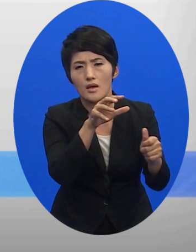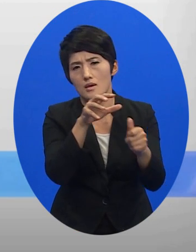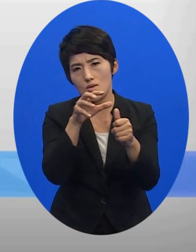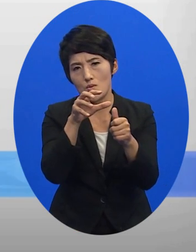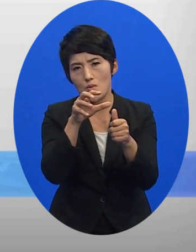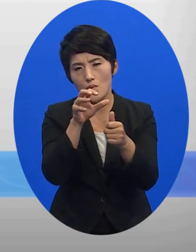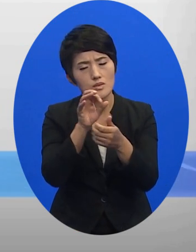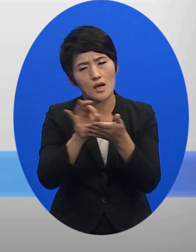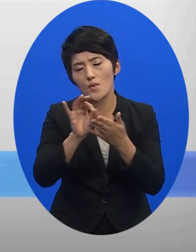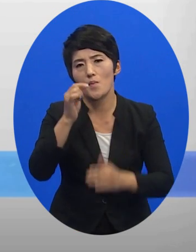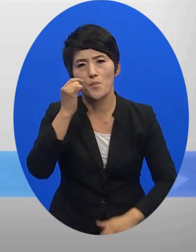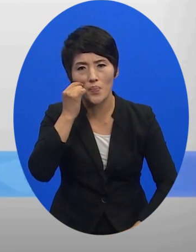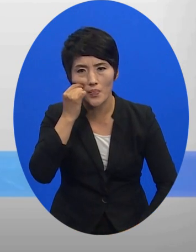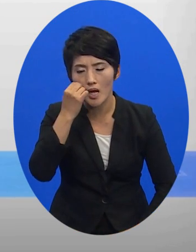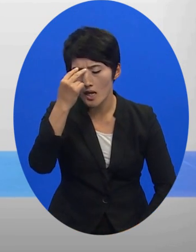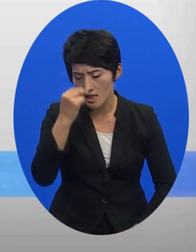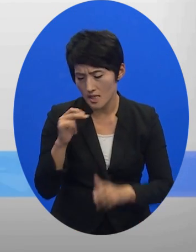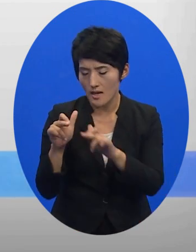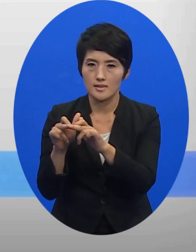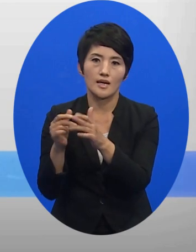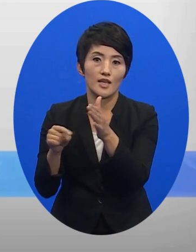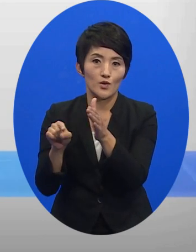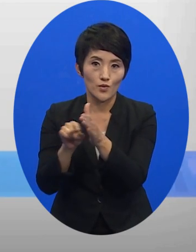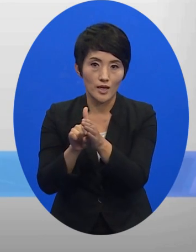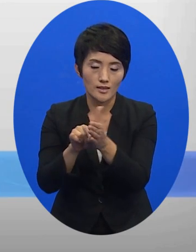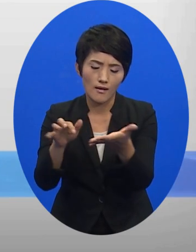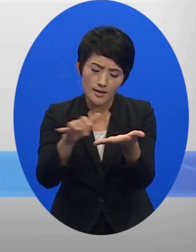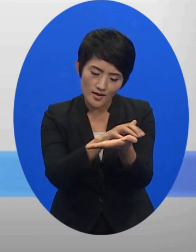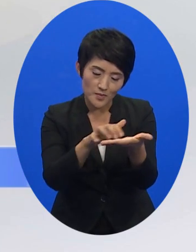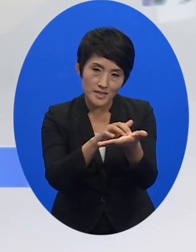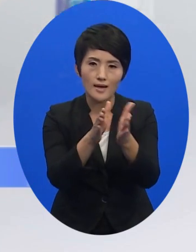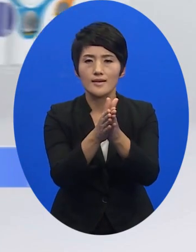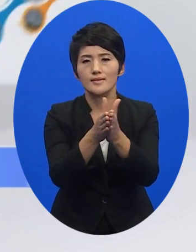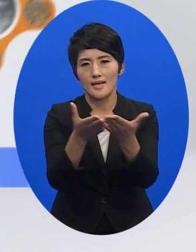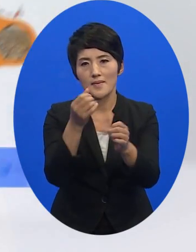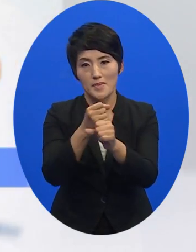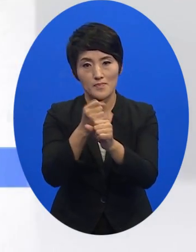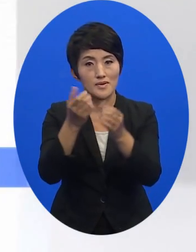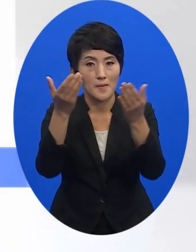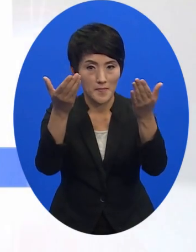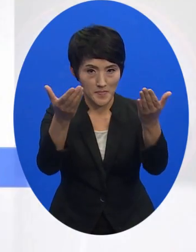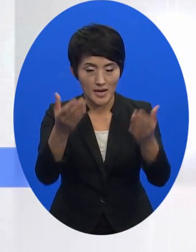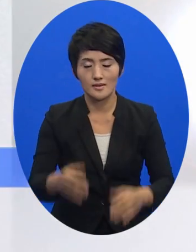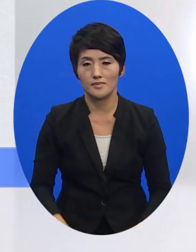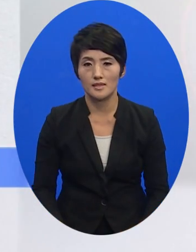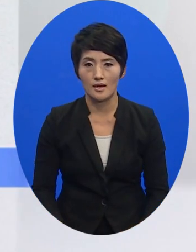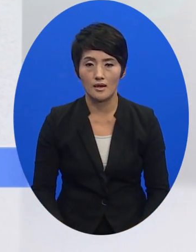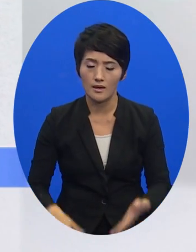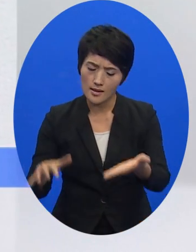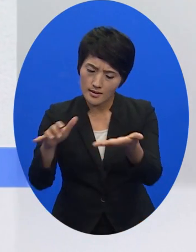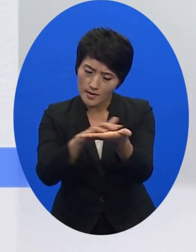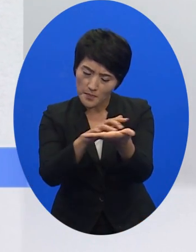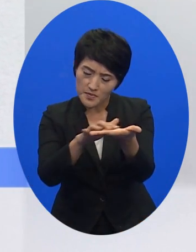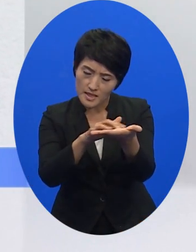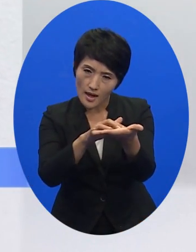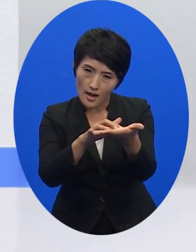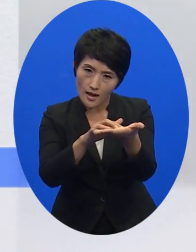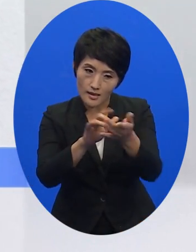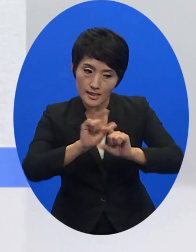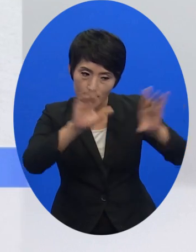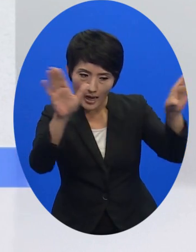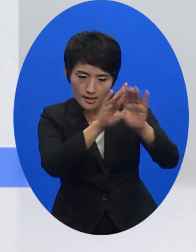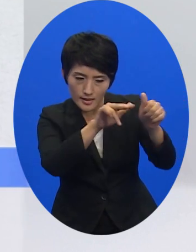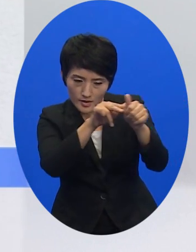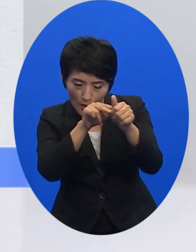위해 기상청에서는 점자도서를 발간했습니다. 기상청은 점자도서, 손끝으로 보는